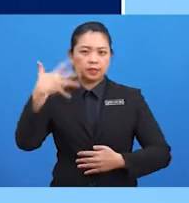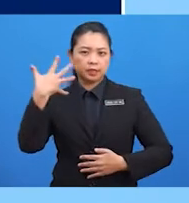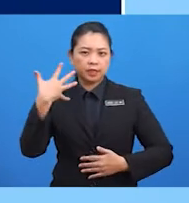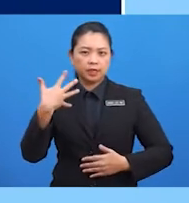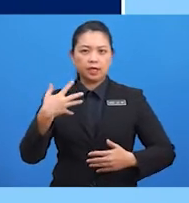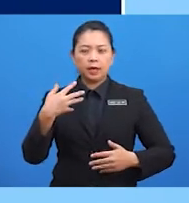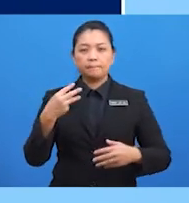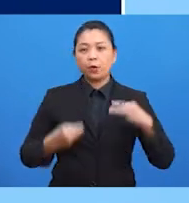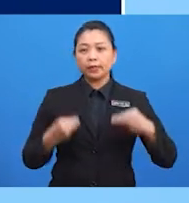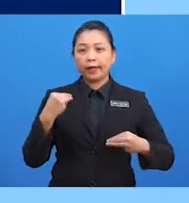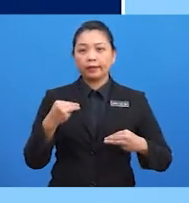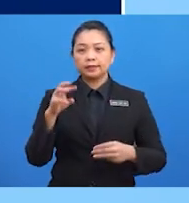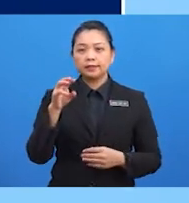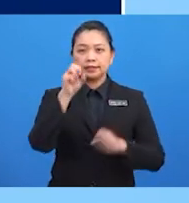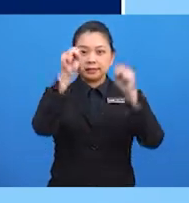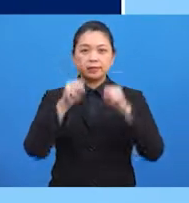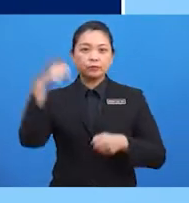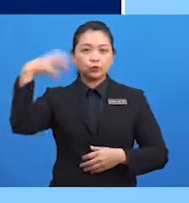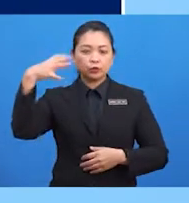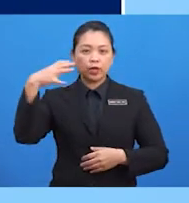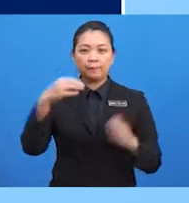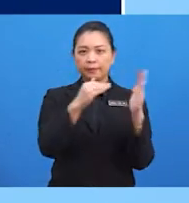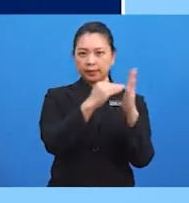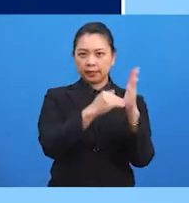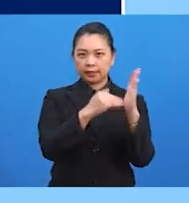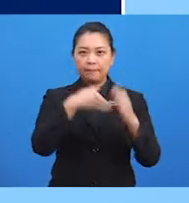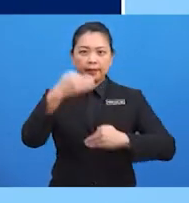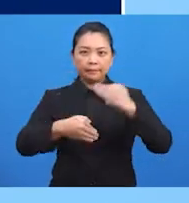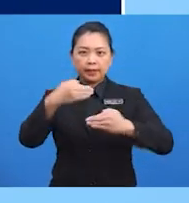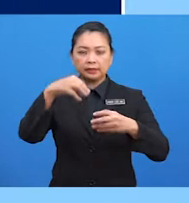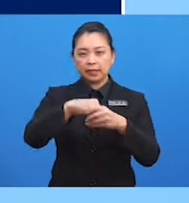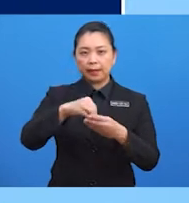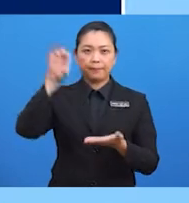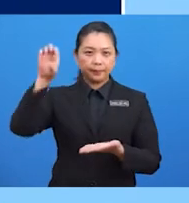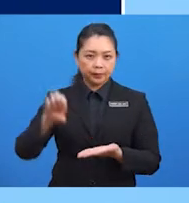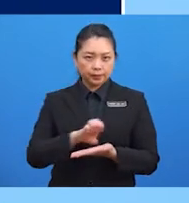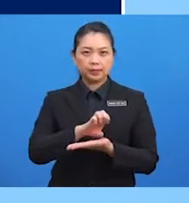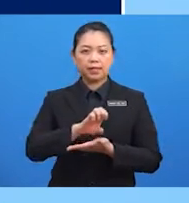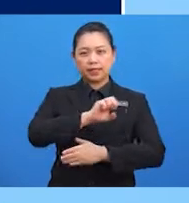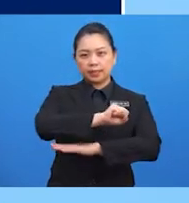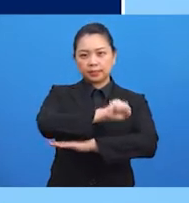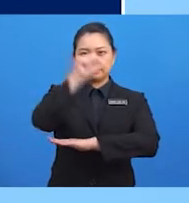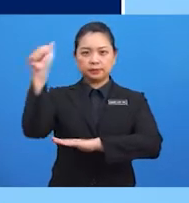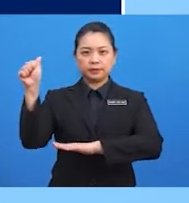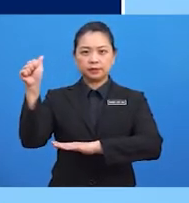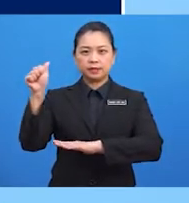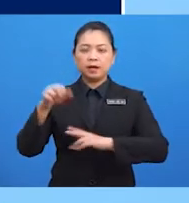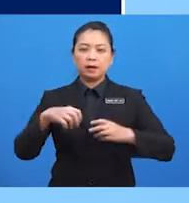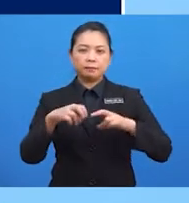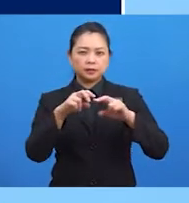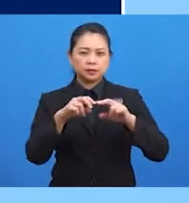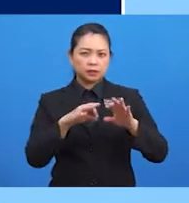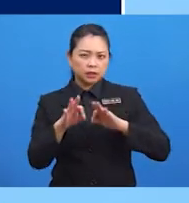suria, menyenaraikan perkembangan dalam penerokaan angkasa lepas, menerangkan fungsi